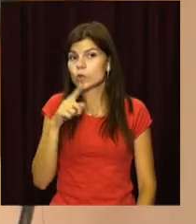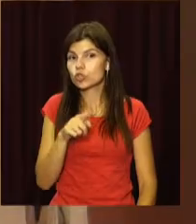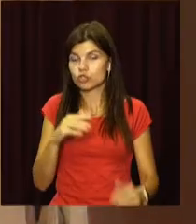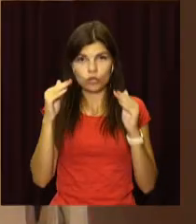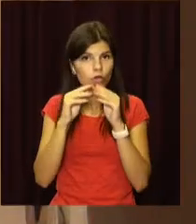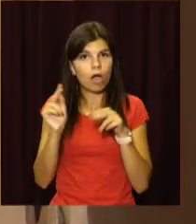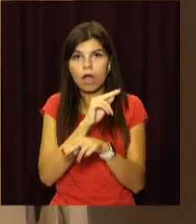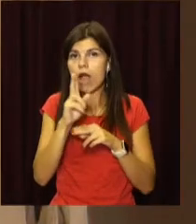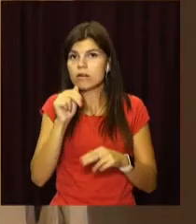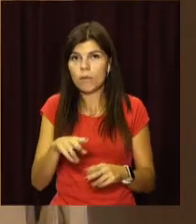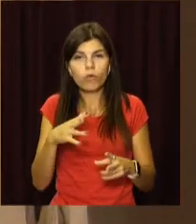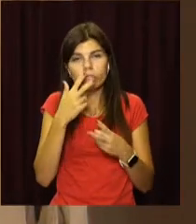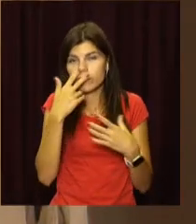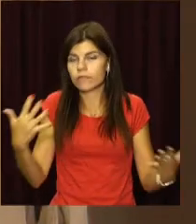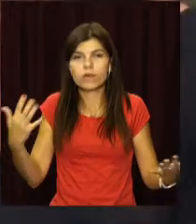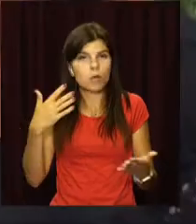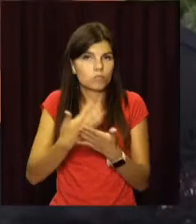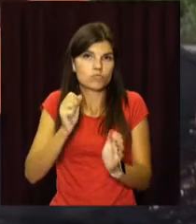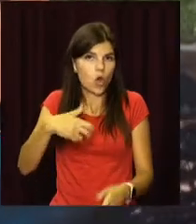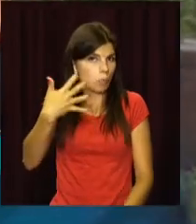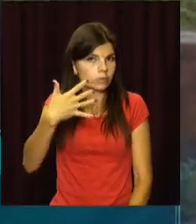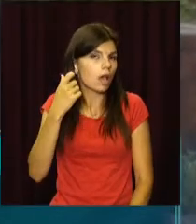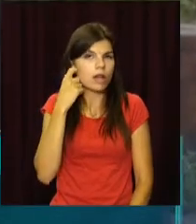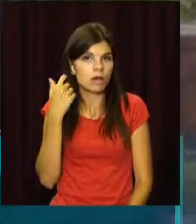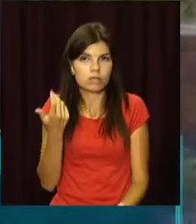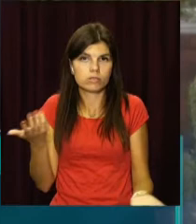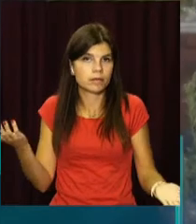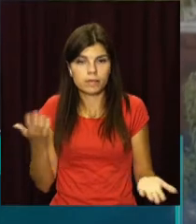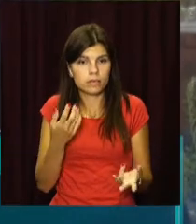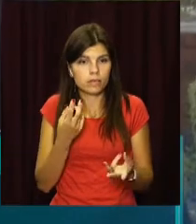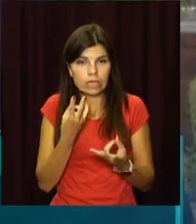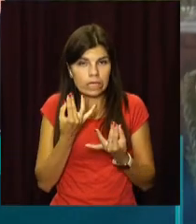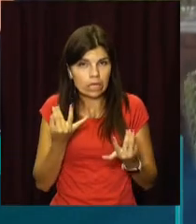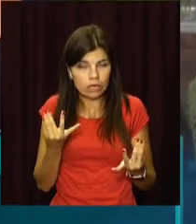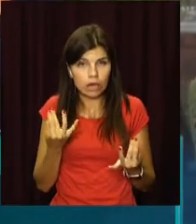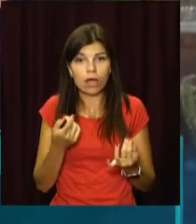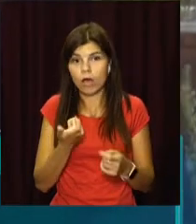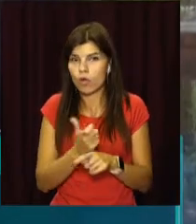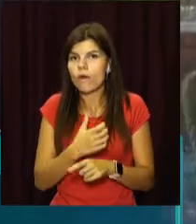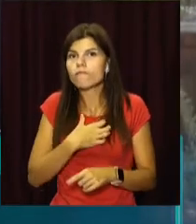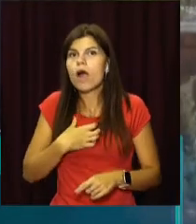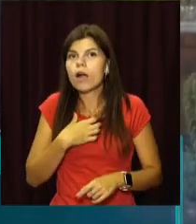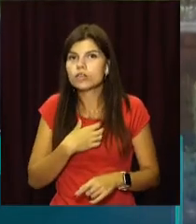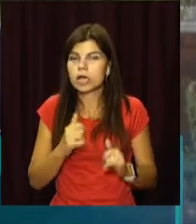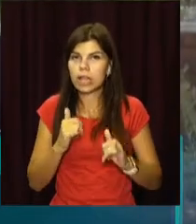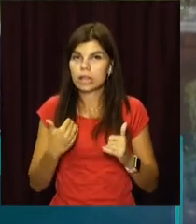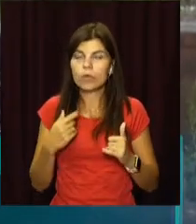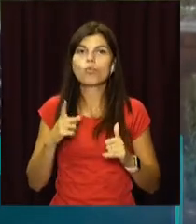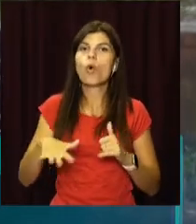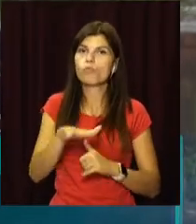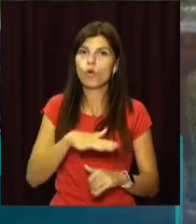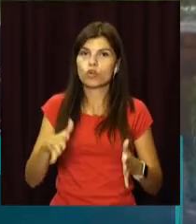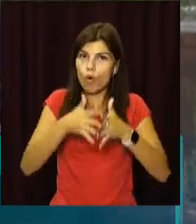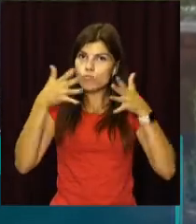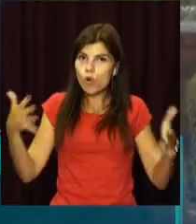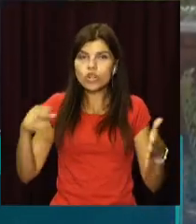не бачила капремонту понад півстоліття. Для нас це є дуже важливим, тому що за рахунок цього збільшується площа для